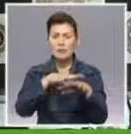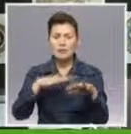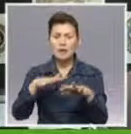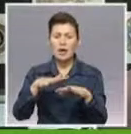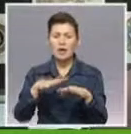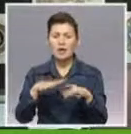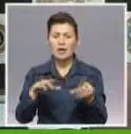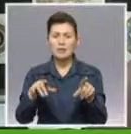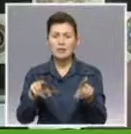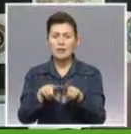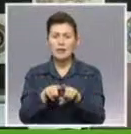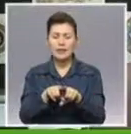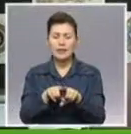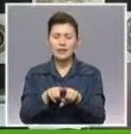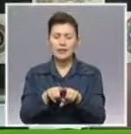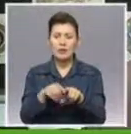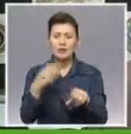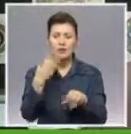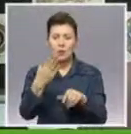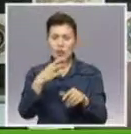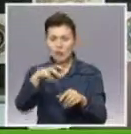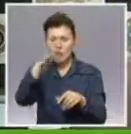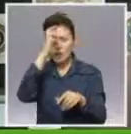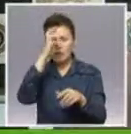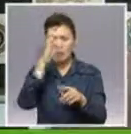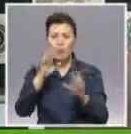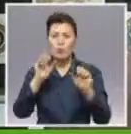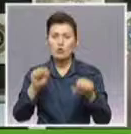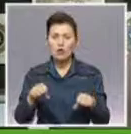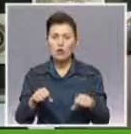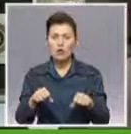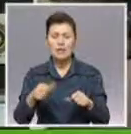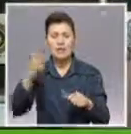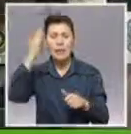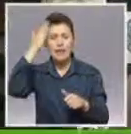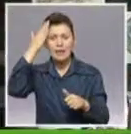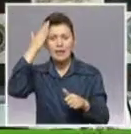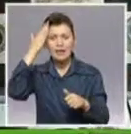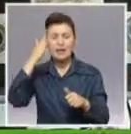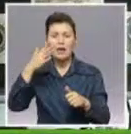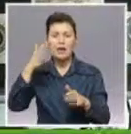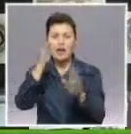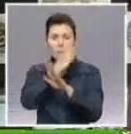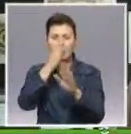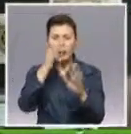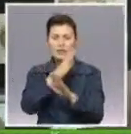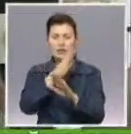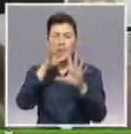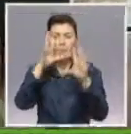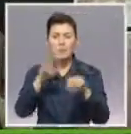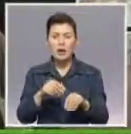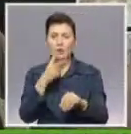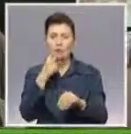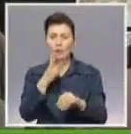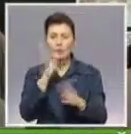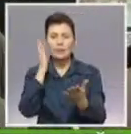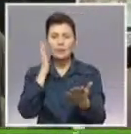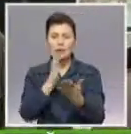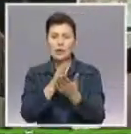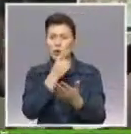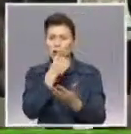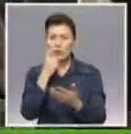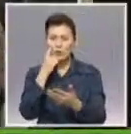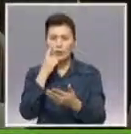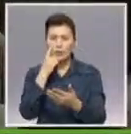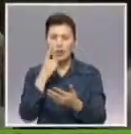Қазақстанның халқына деген сол елдің мүмкіншілігі, таланты, табиғаты бәрін көріп, тікелей көзбен